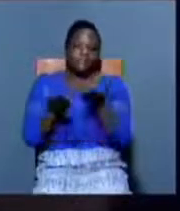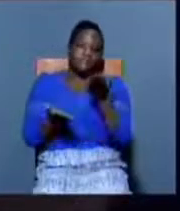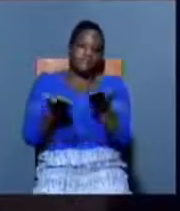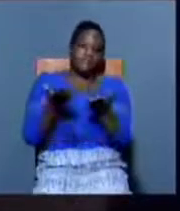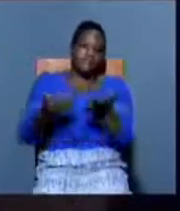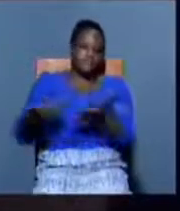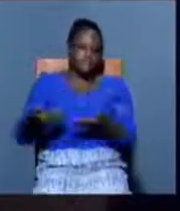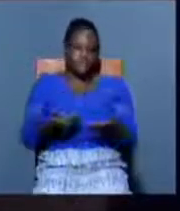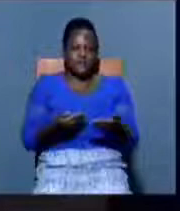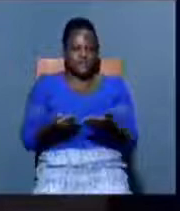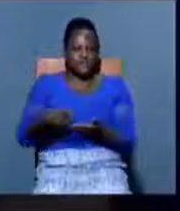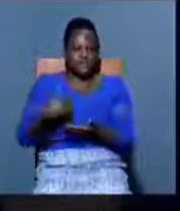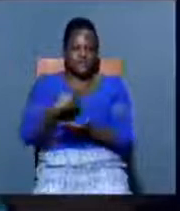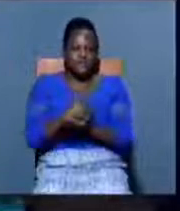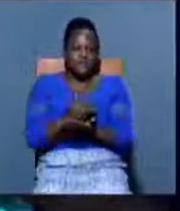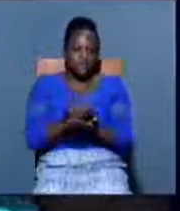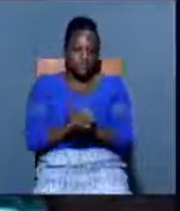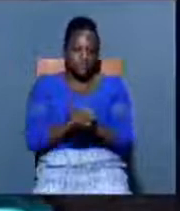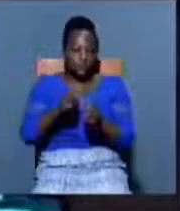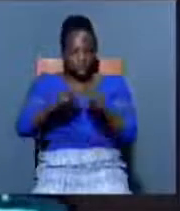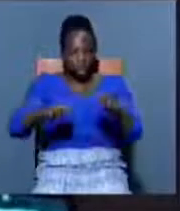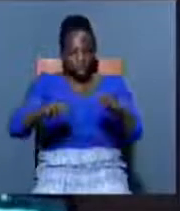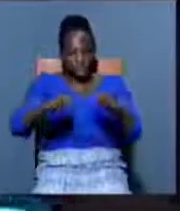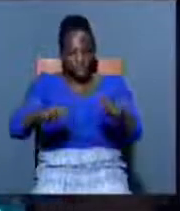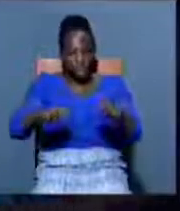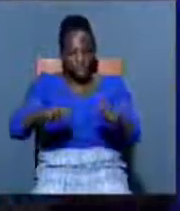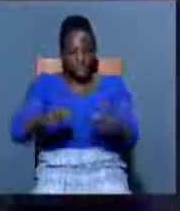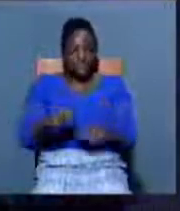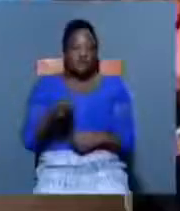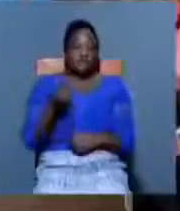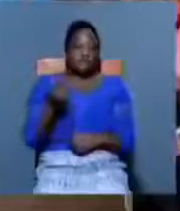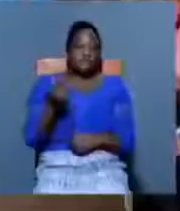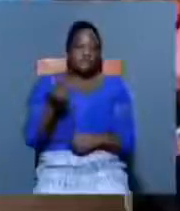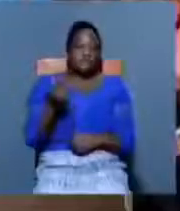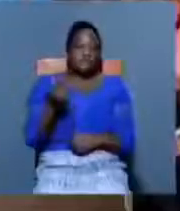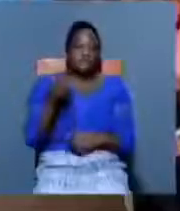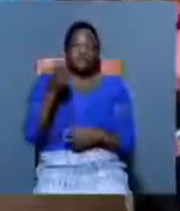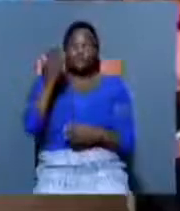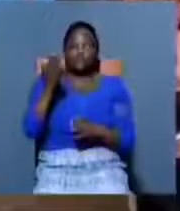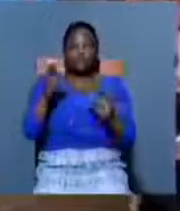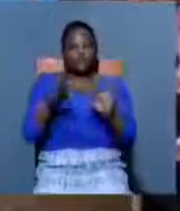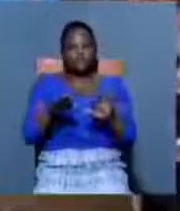katika utafutaji wa kuitegemeza familia. Mungu akitubariki, tutaendelea kesho.